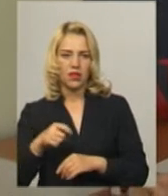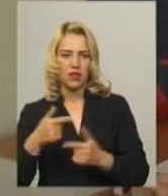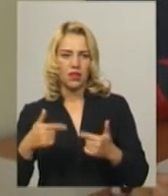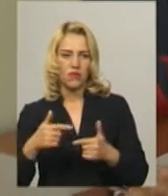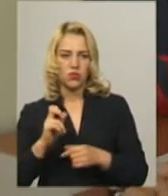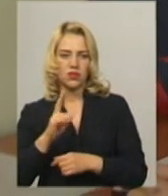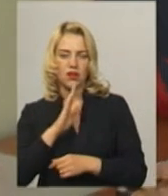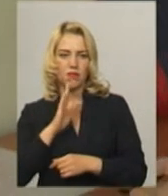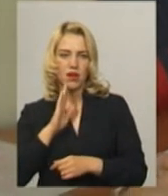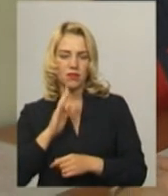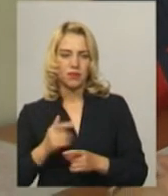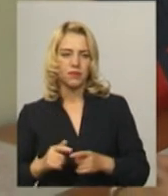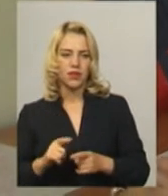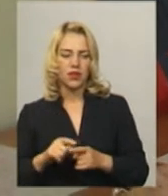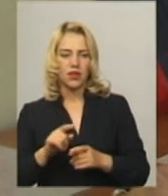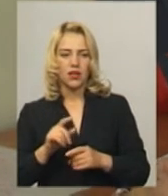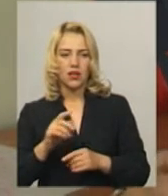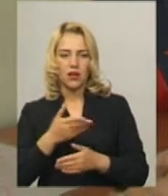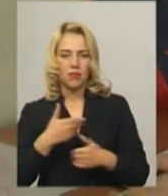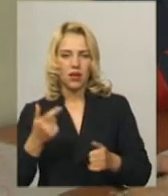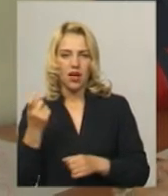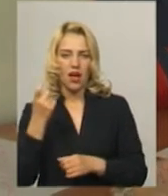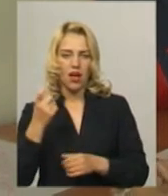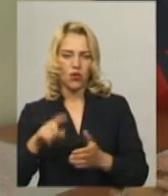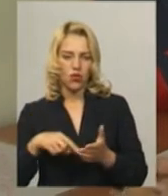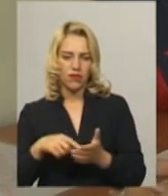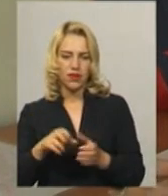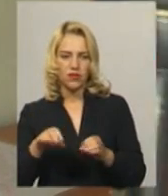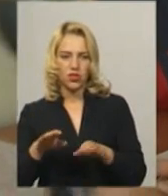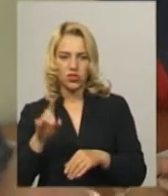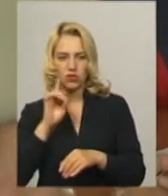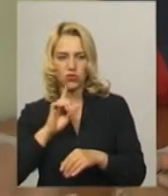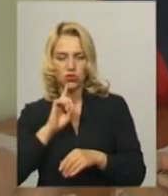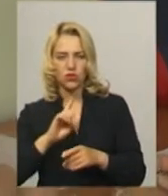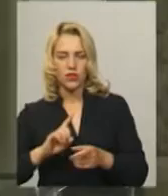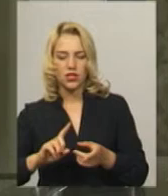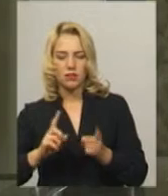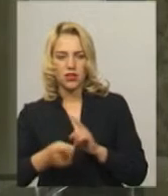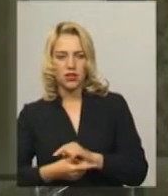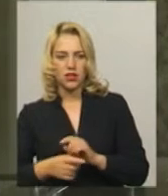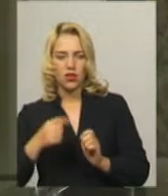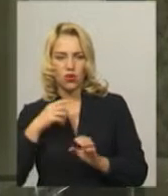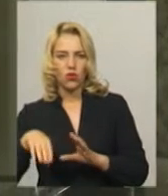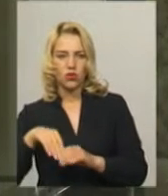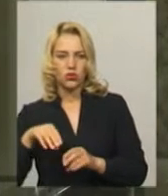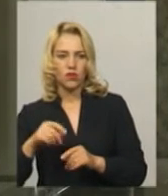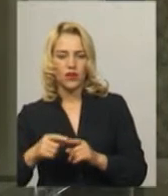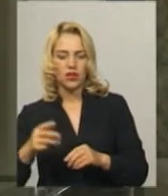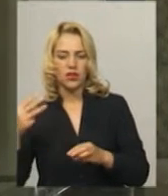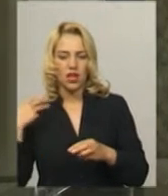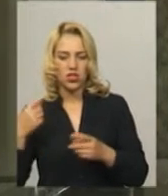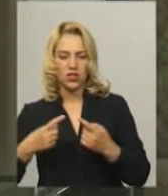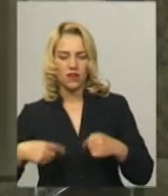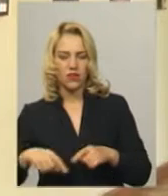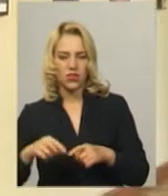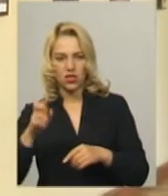мамі. Приїхали в гості до мами. Ми з Харкова. Вирішили змінити тимчасове місце голосування. Начальник відділу ведення Державного реєстру